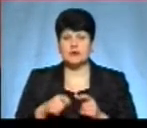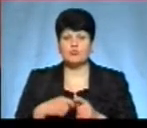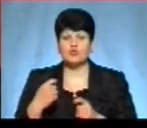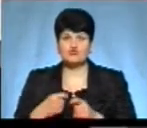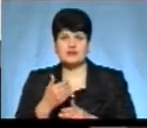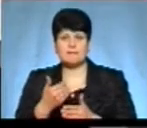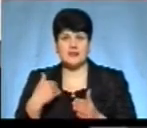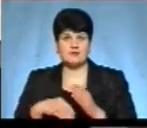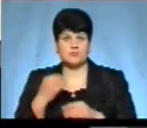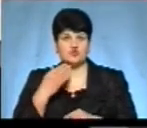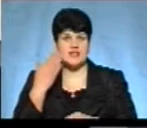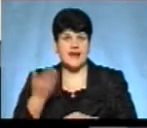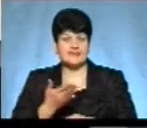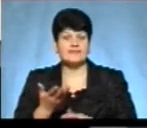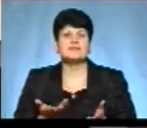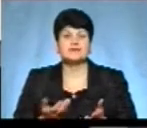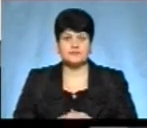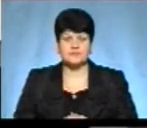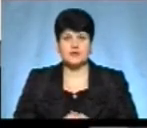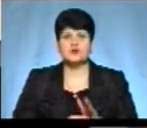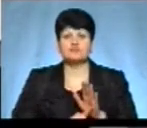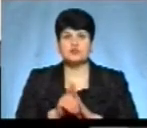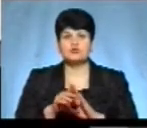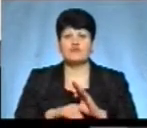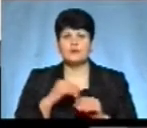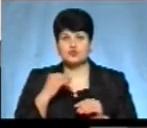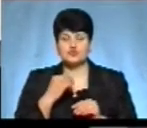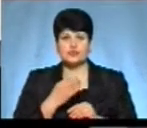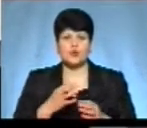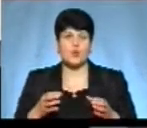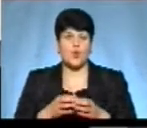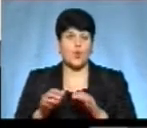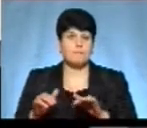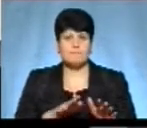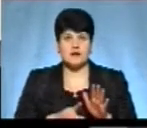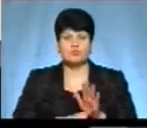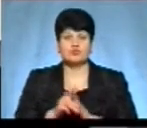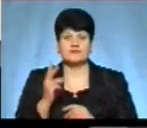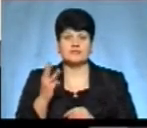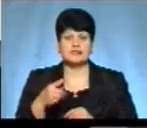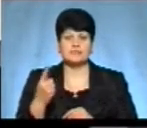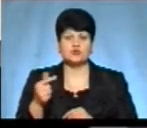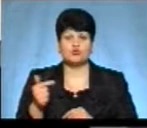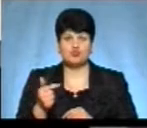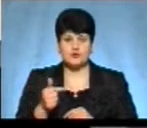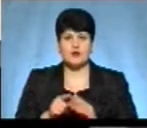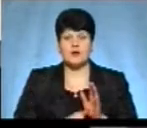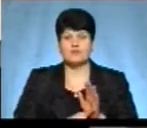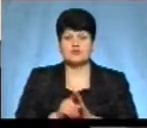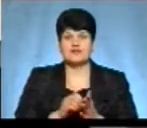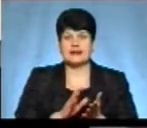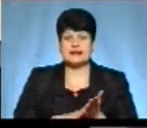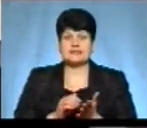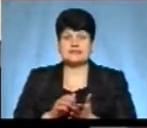які? Звичайно. З початку виборчої кампанії, а вона, скажімо так, почалася 31 грудня, так, стартував процес